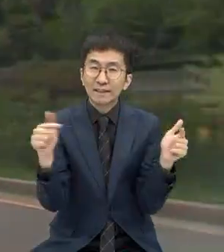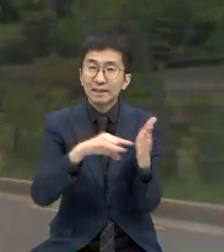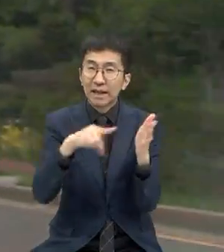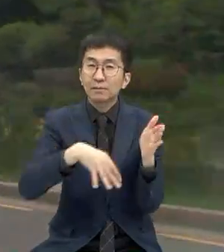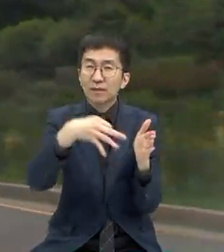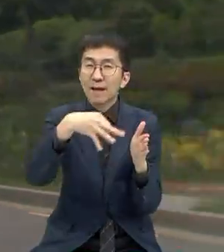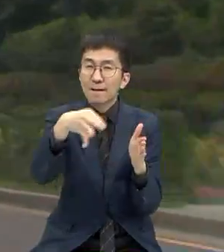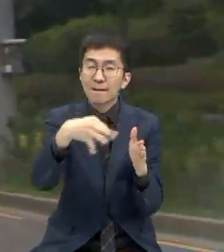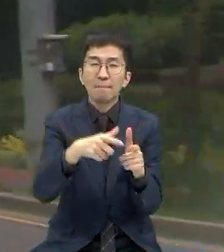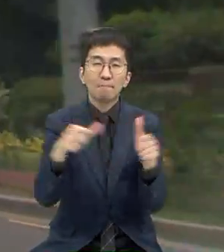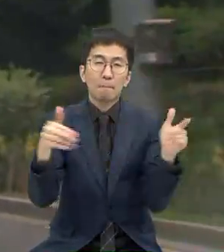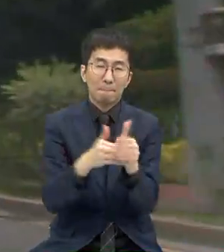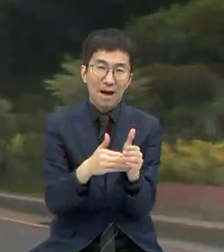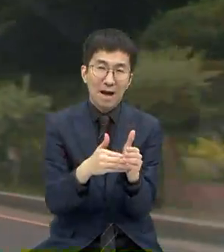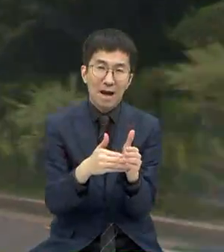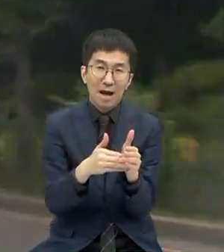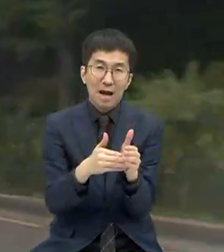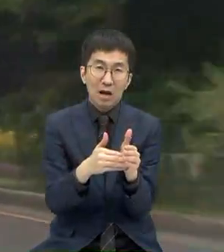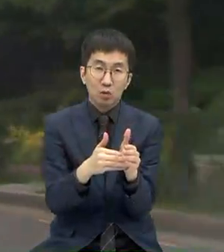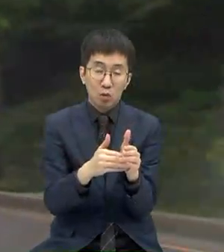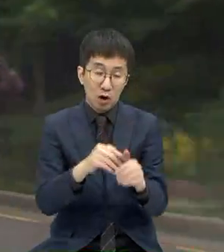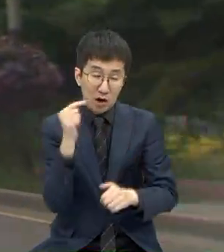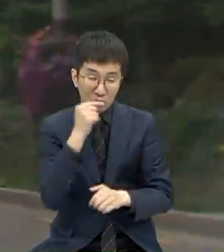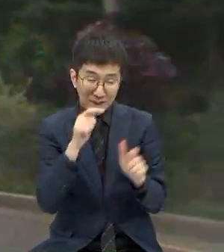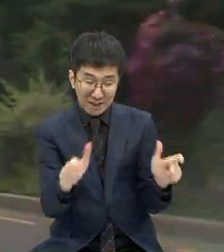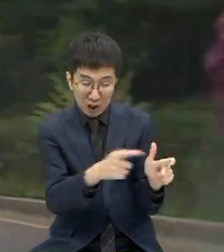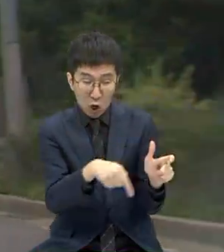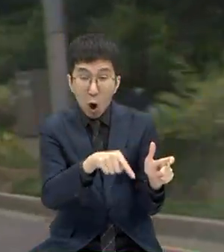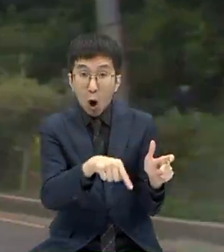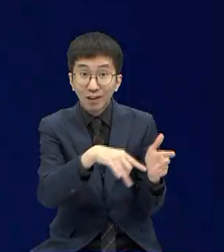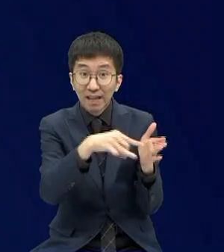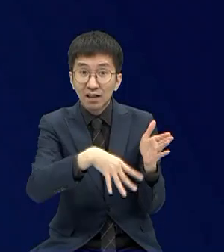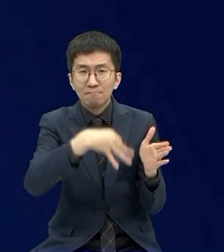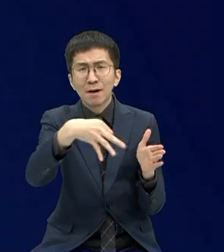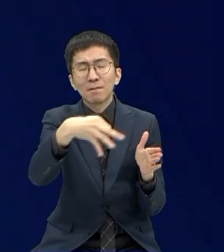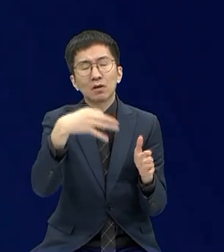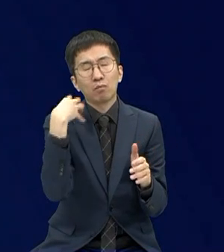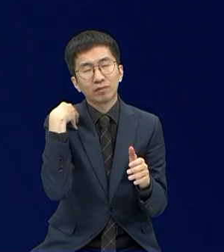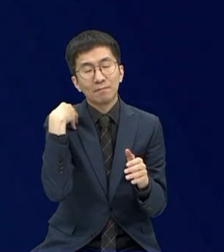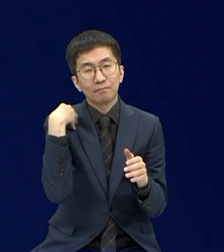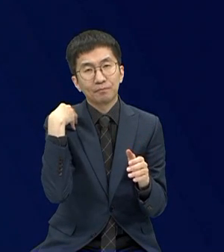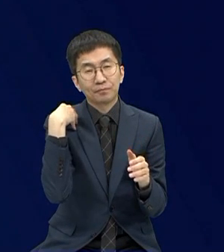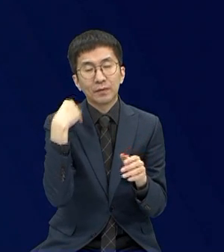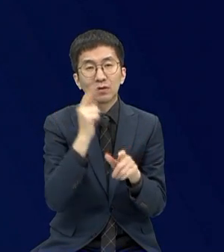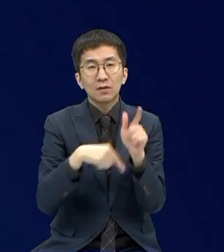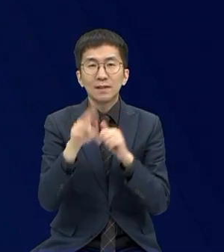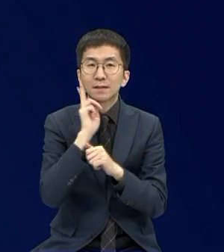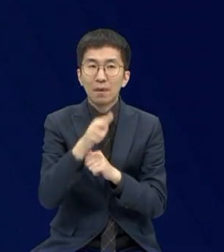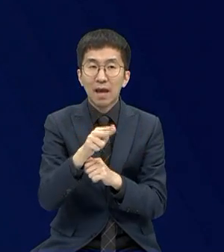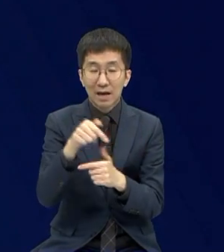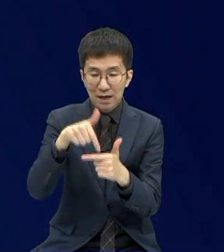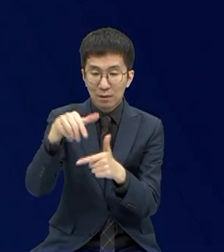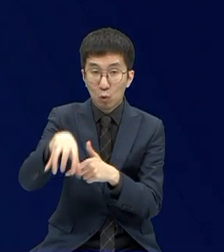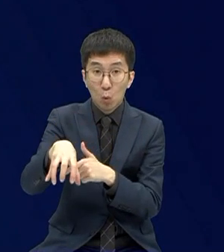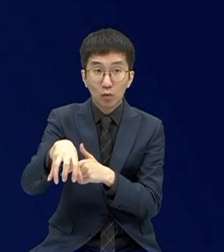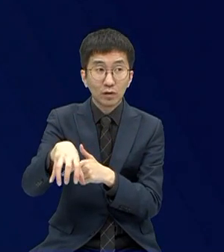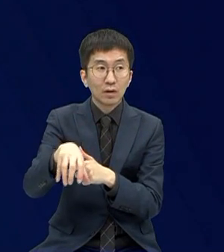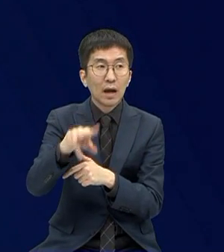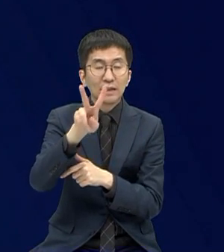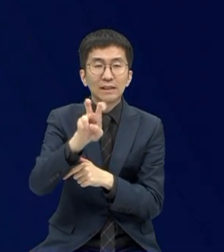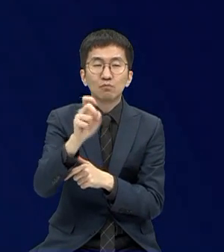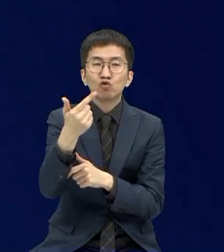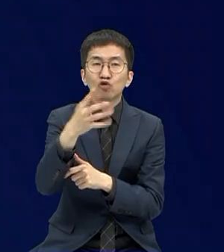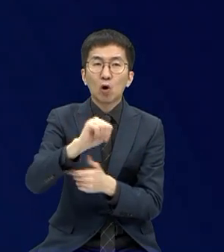특히 규제 지역 다주택자의 세부담이 급격히 늘어납니다. 서울 강남구에 시가 26억 원의